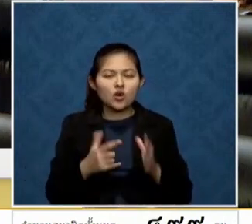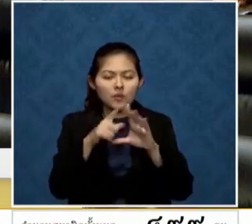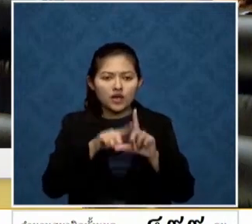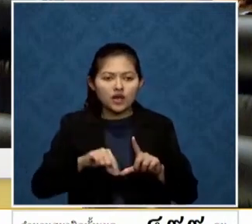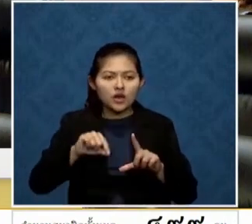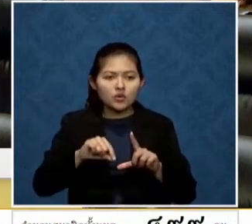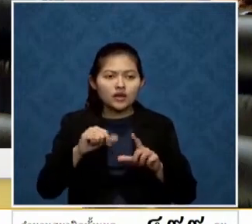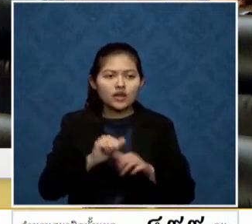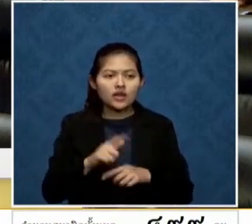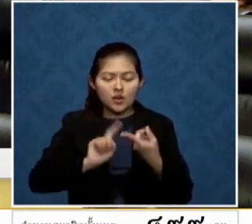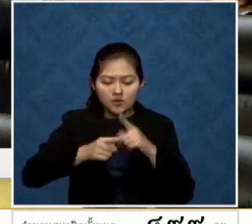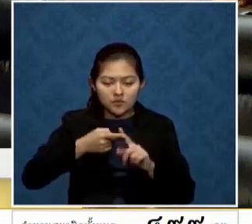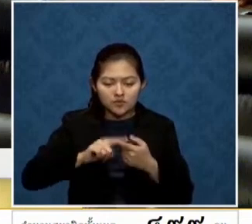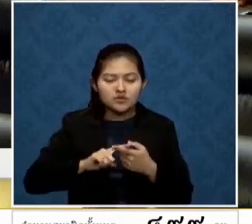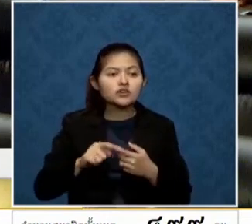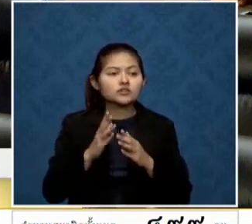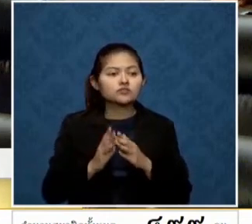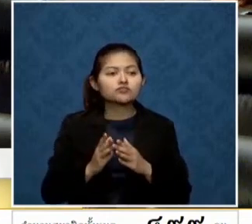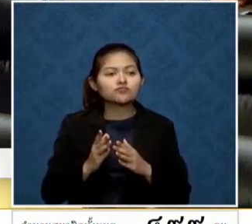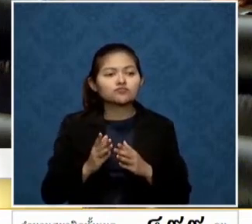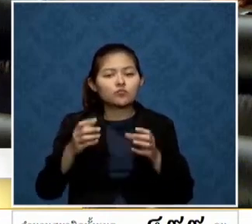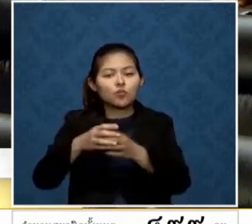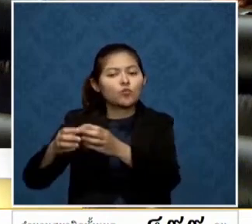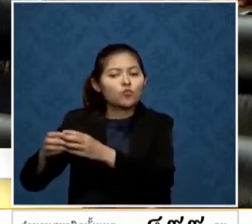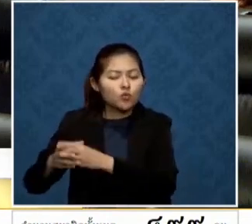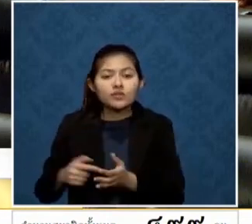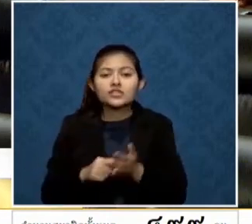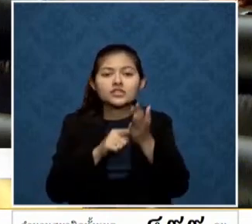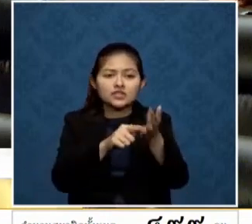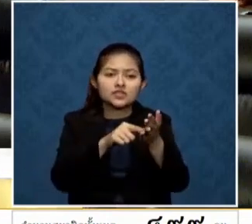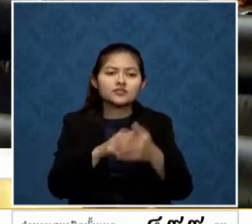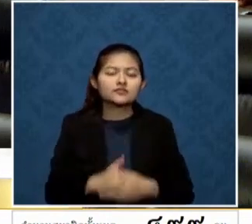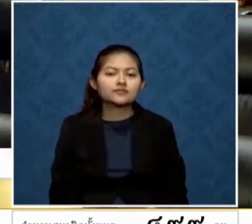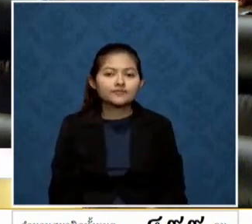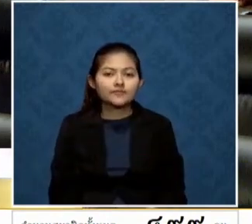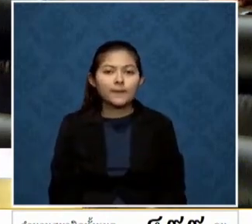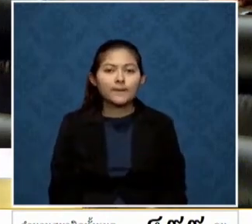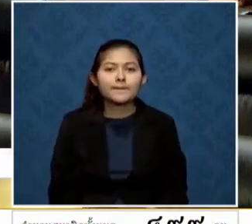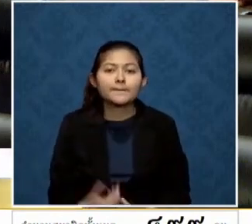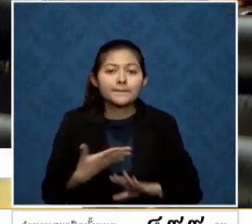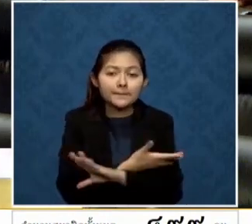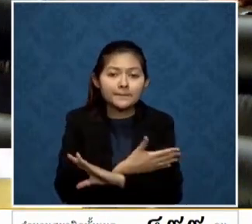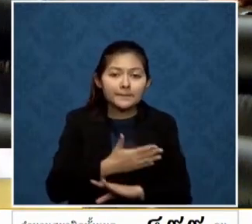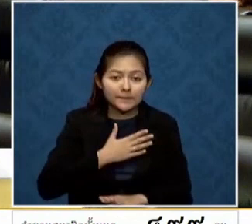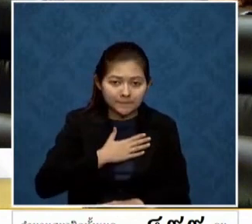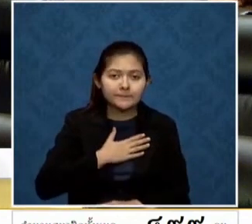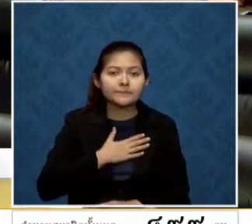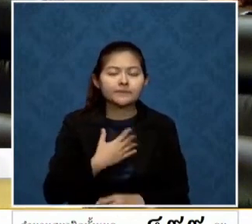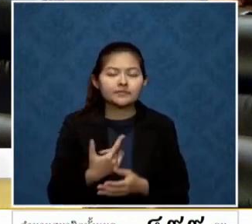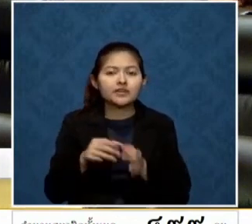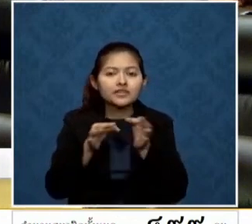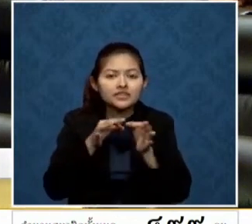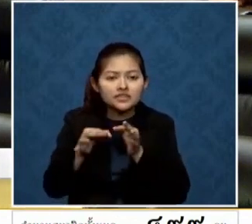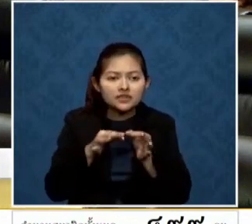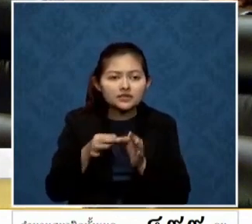ไกและเพื่อนสมาชิกอีกหลายพรรคการเมืองได้ร่วมกันเสนอท่านประธานครับก่อนอื่นผมต้องขออนุญาตชี้แจง